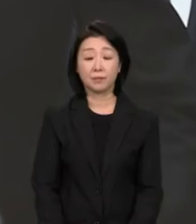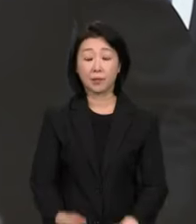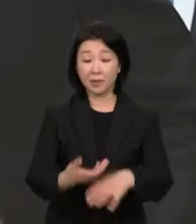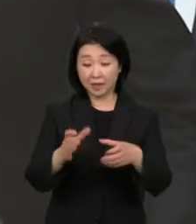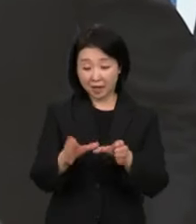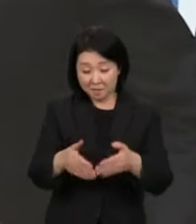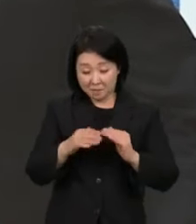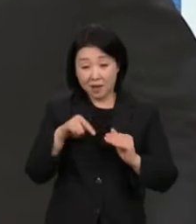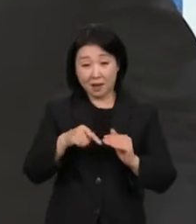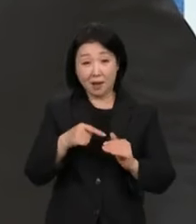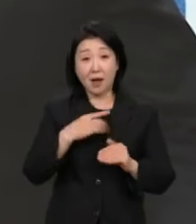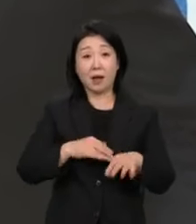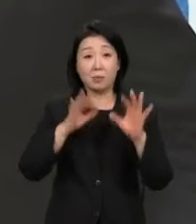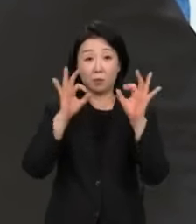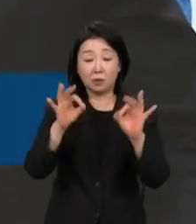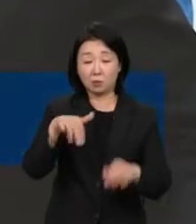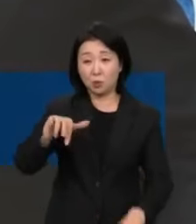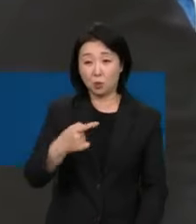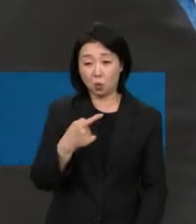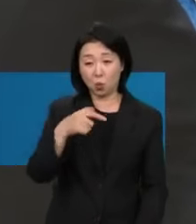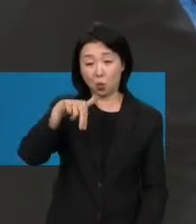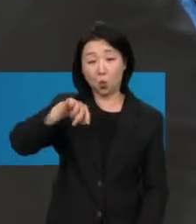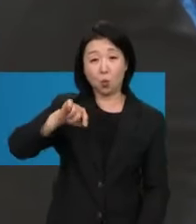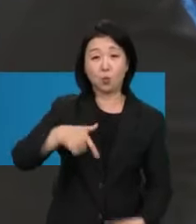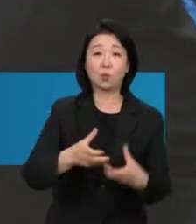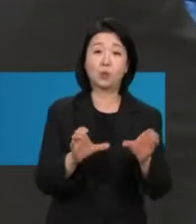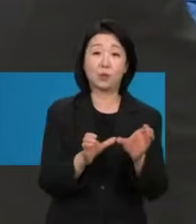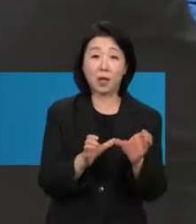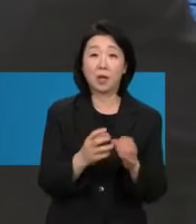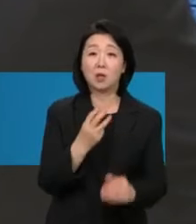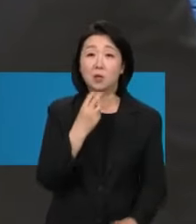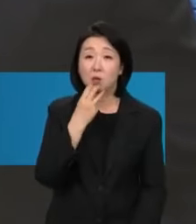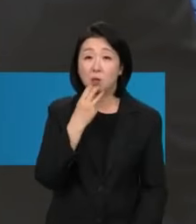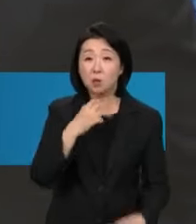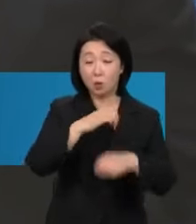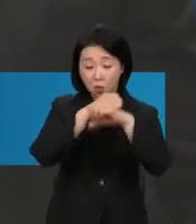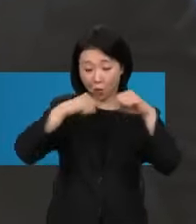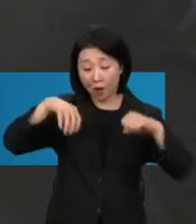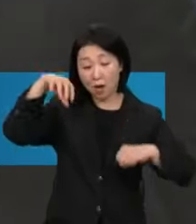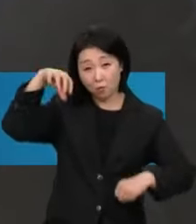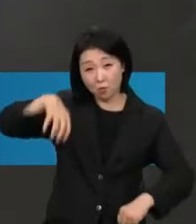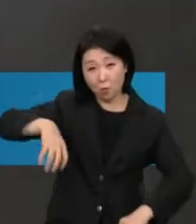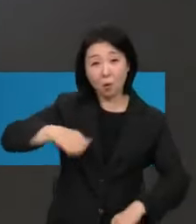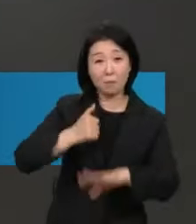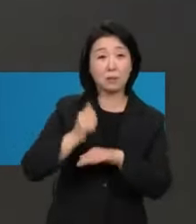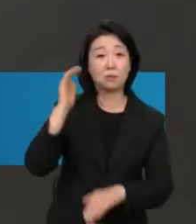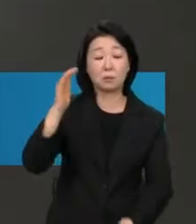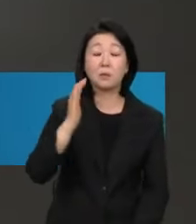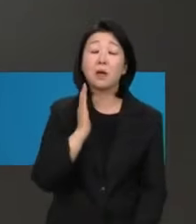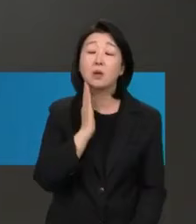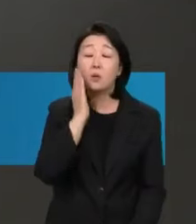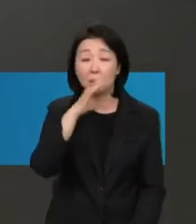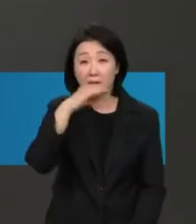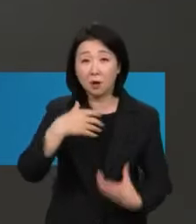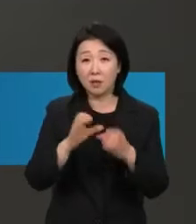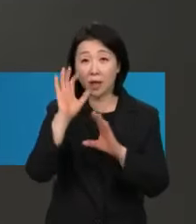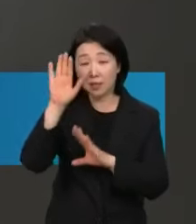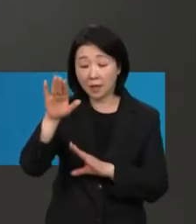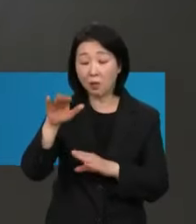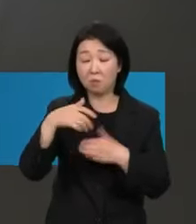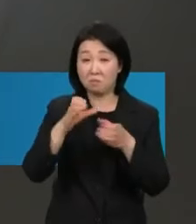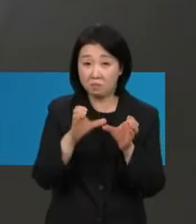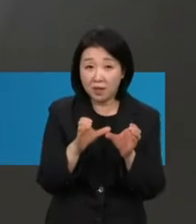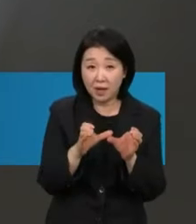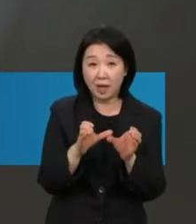제3지대도 알아보죠. 조국 혁신당은 서울 광화문 광장에서 마지막 유세를 벌이고 녹색정의당과 새로운 미래